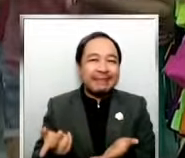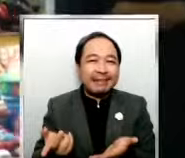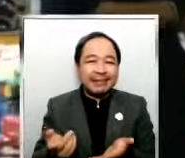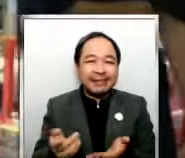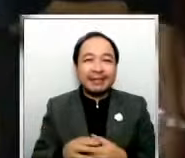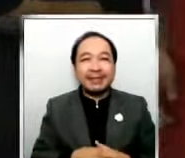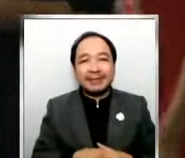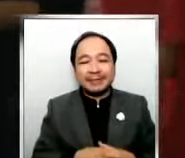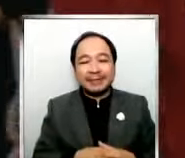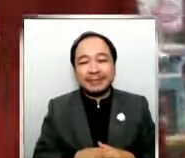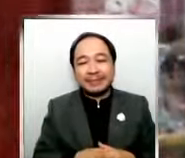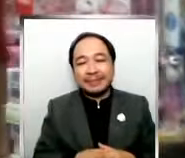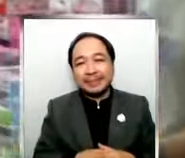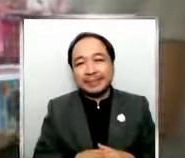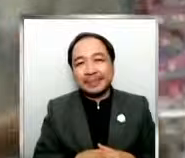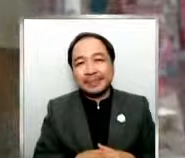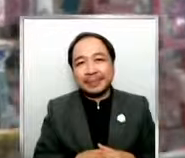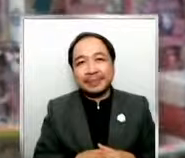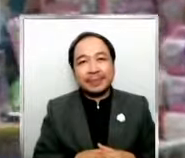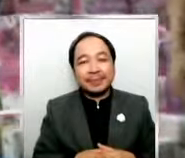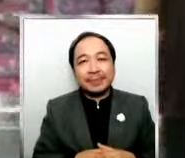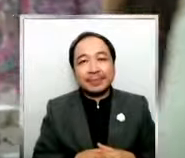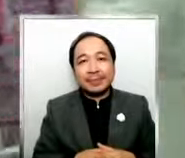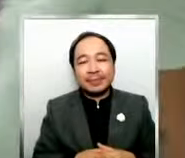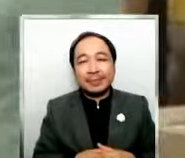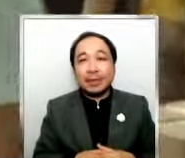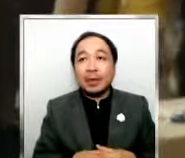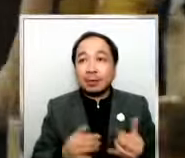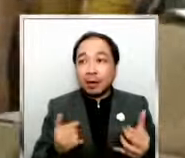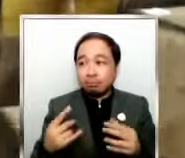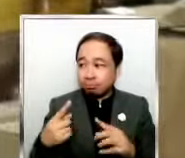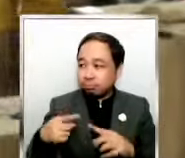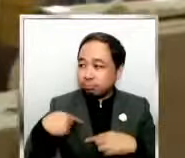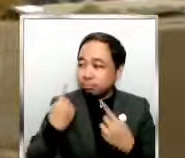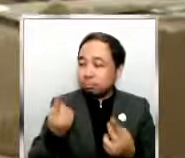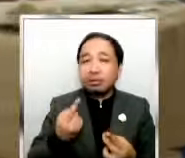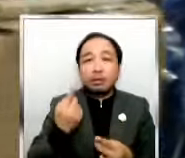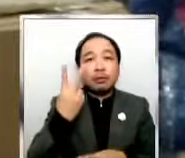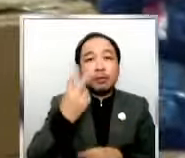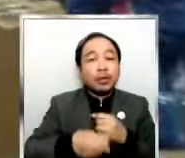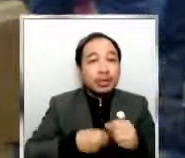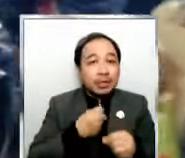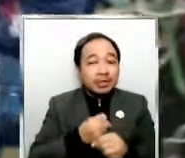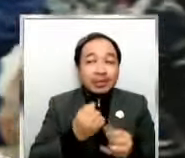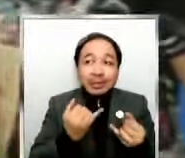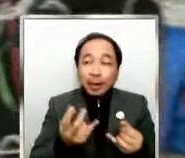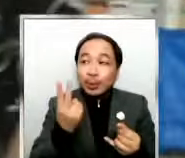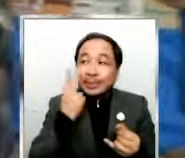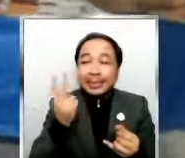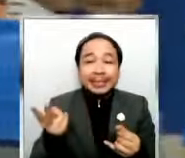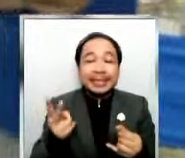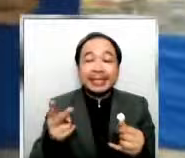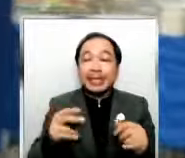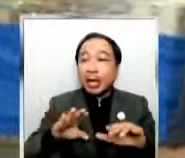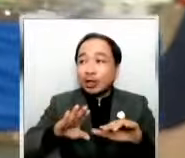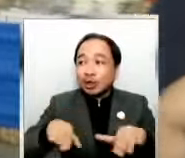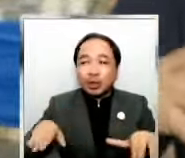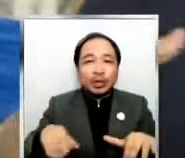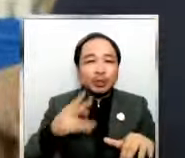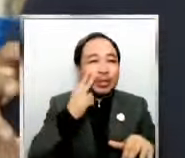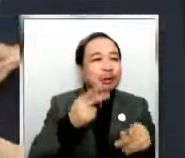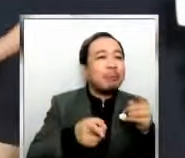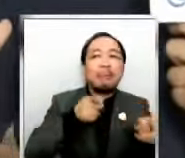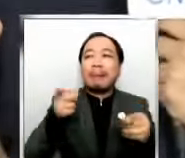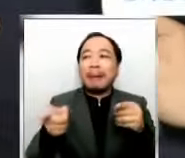At Mike, alam mo, ngayon after 2 years, almost 2 years, ngayon tayo nakakita talaga ng mga bata nagtuturo ng mga laruan, mga nagsusukat ang damit. Ang